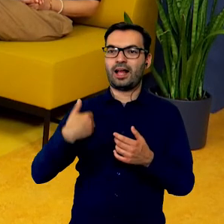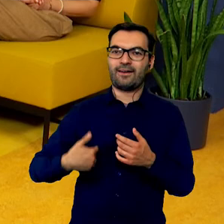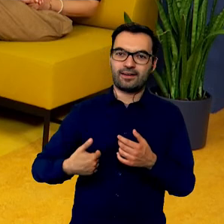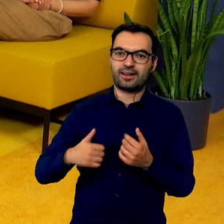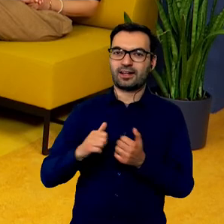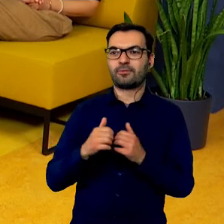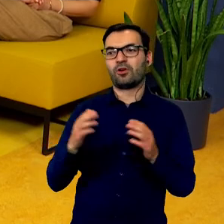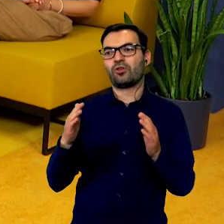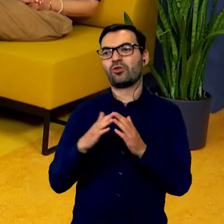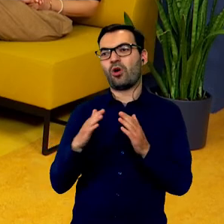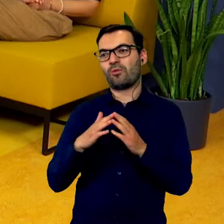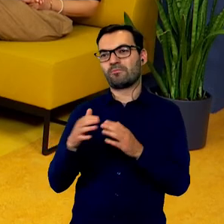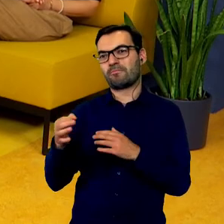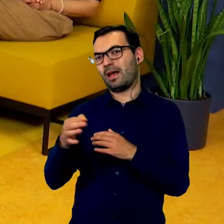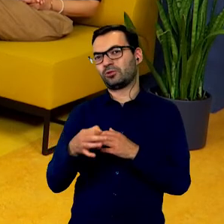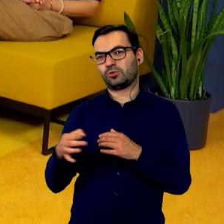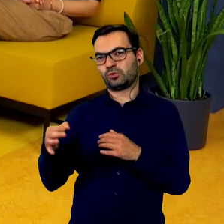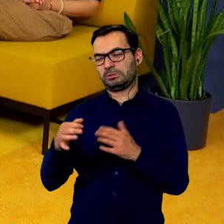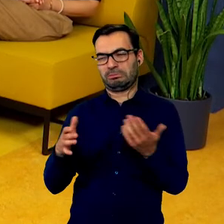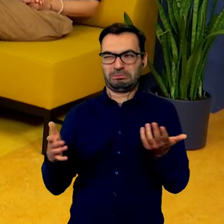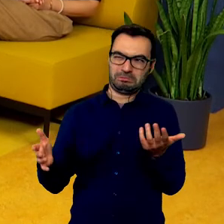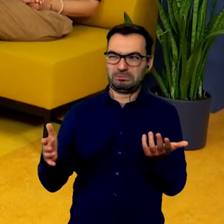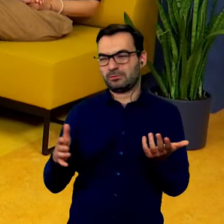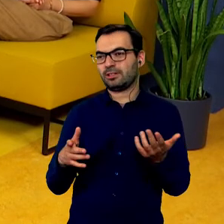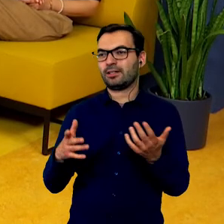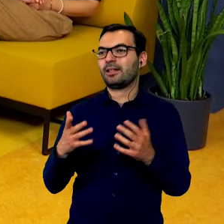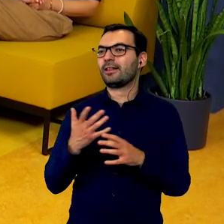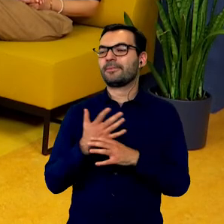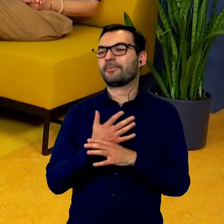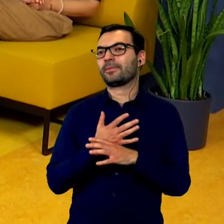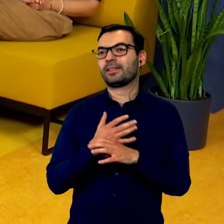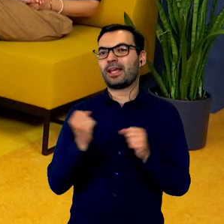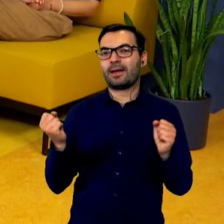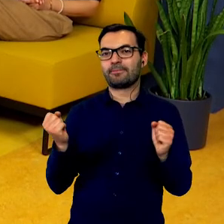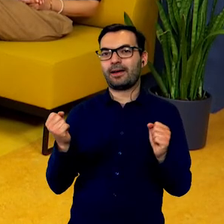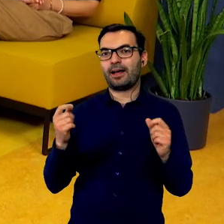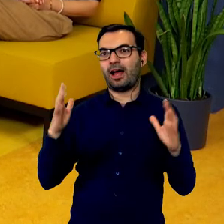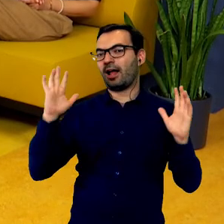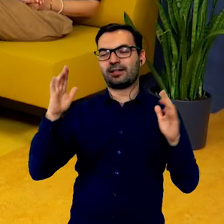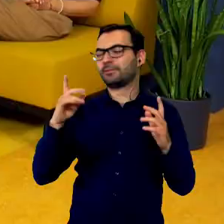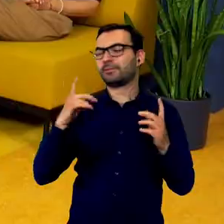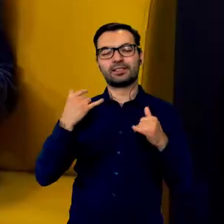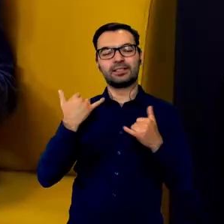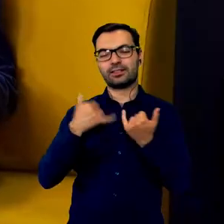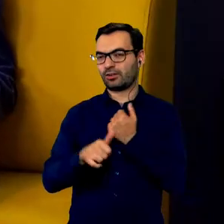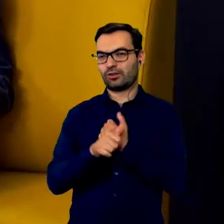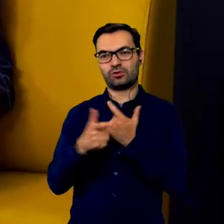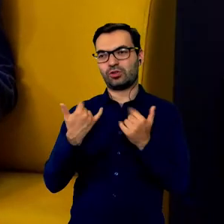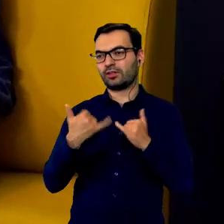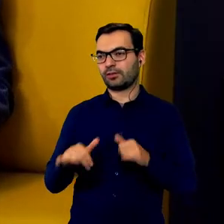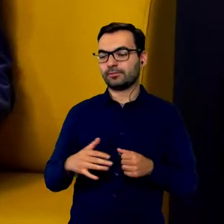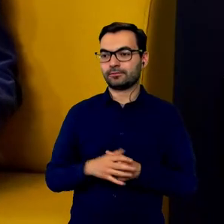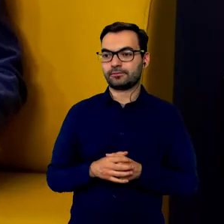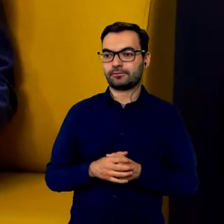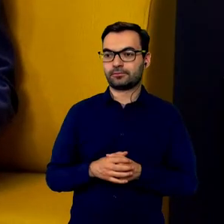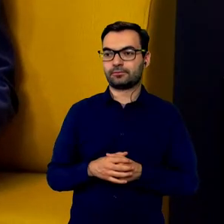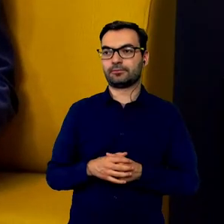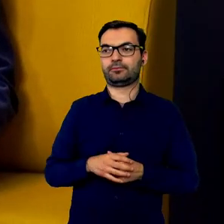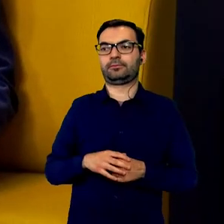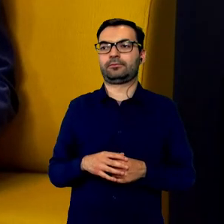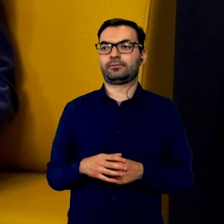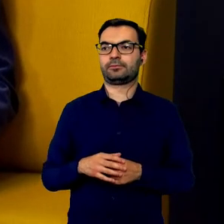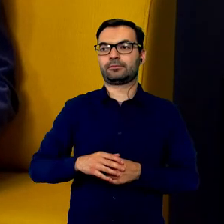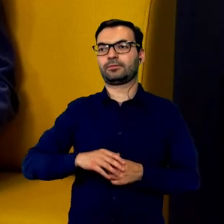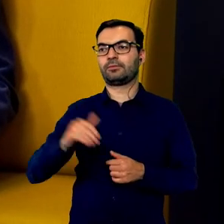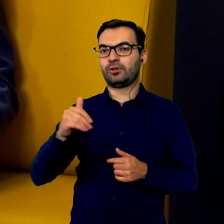na Mazurach. Myślę, że ten cały dramatyzm jest troszkę na innym poziomie, ale być może mamy wspomnienia